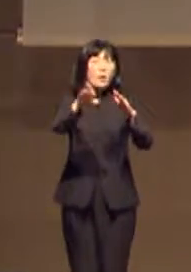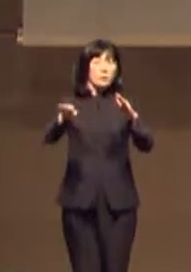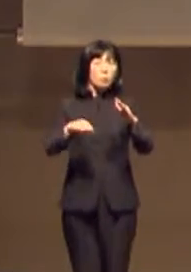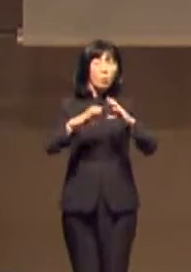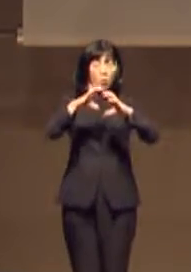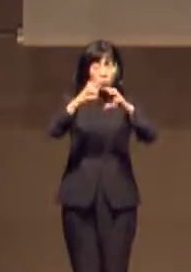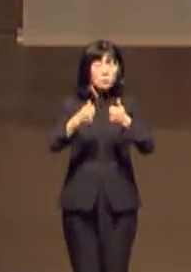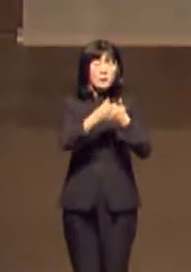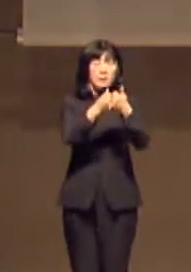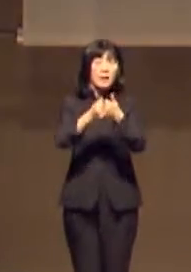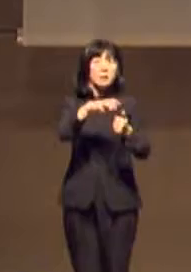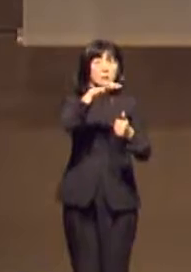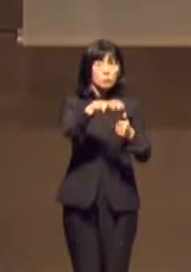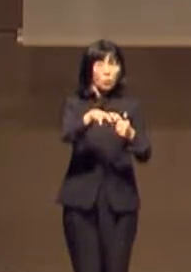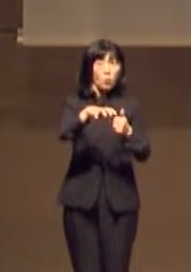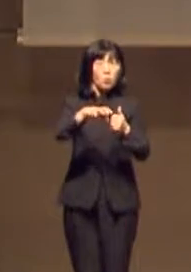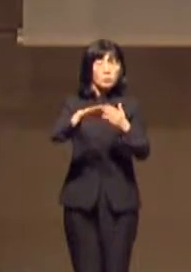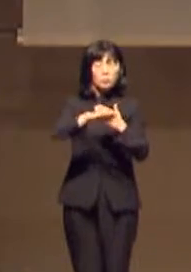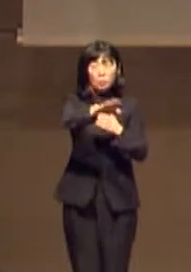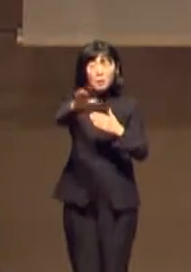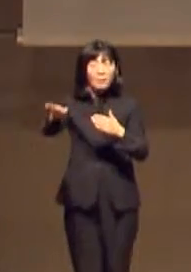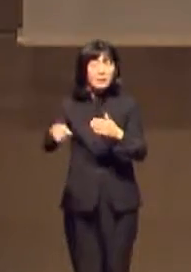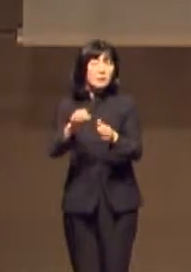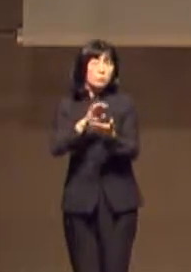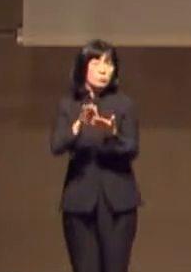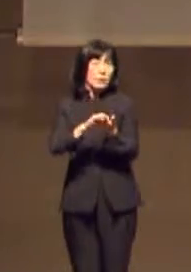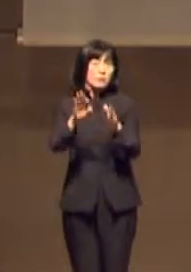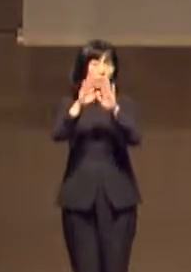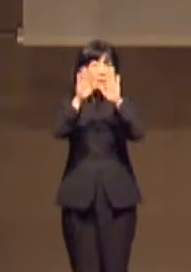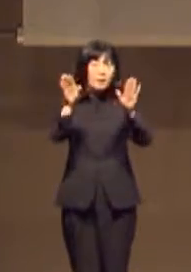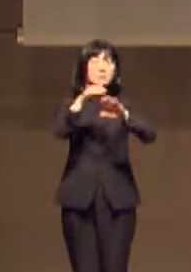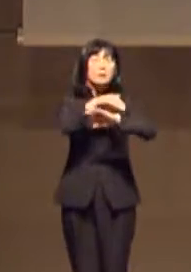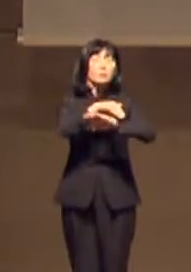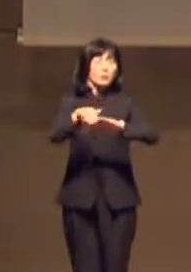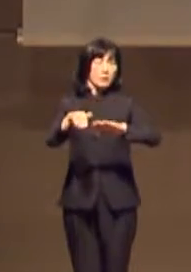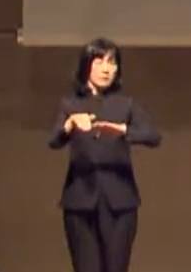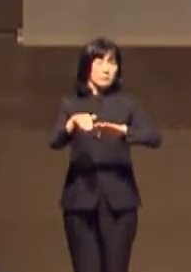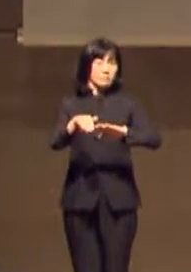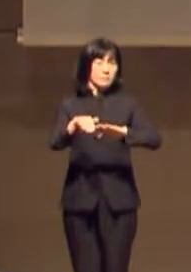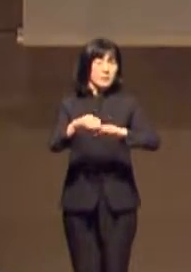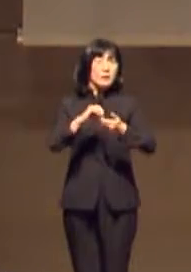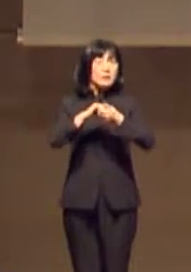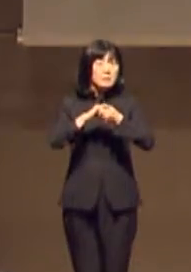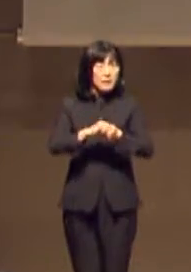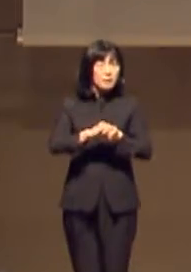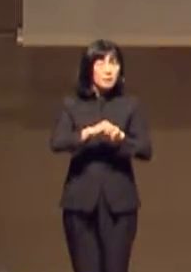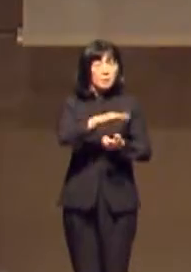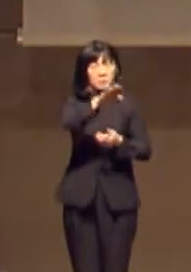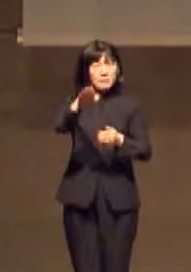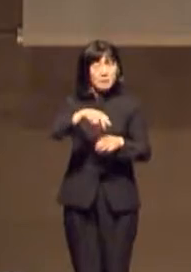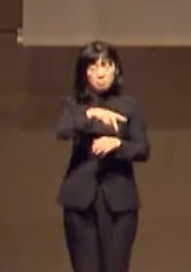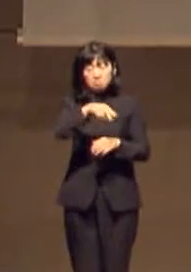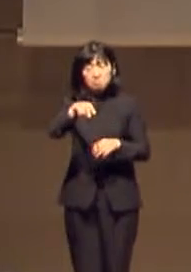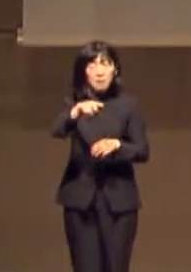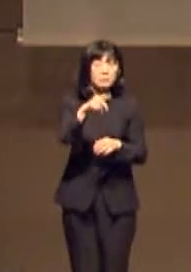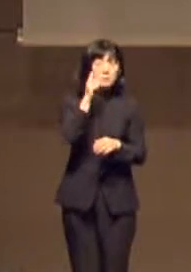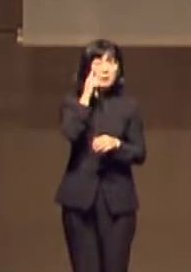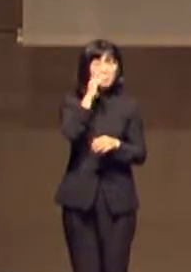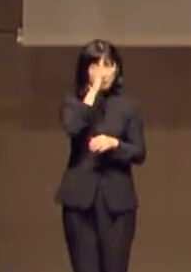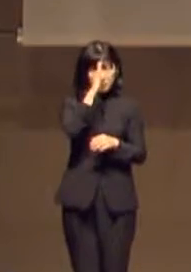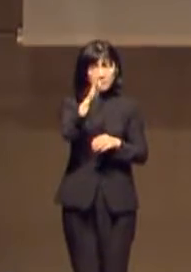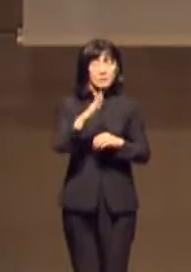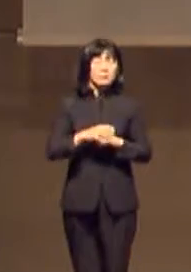議場とその周辺で行う予定としておりますので、ぜひ平和記念公園を歩いてみていただきたいと思っております